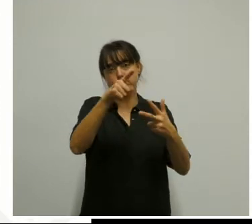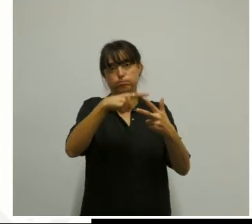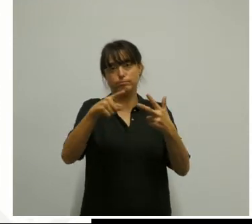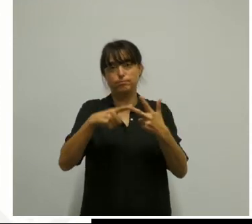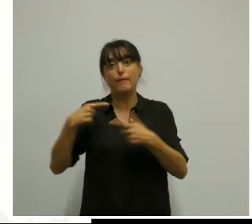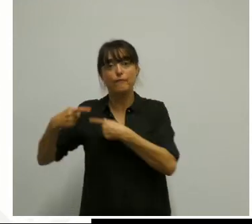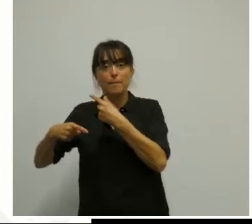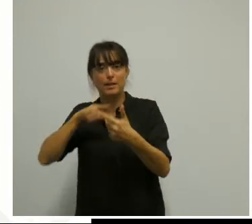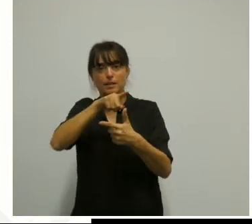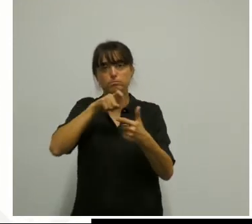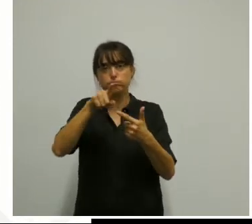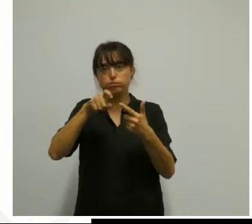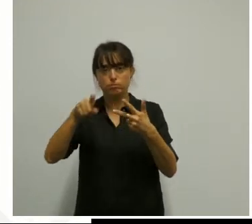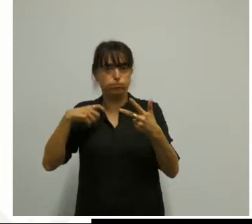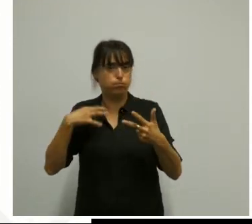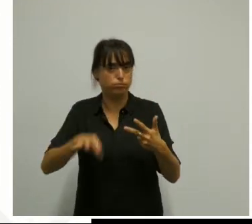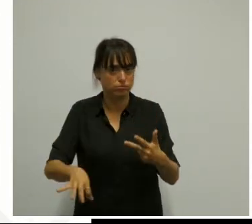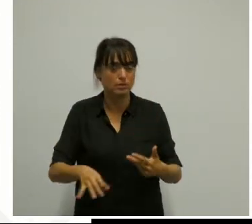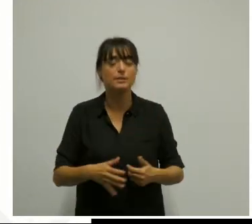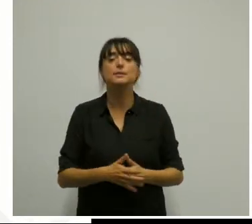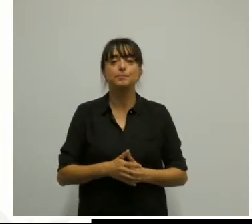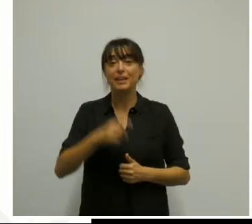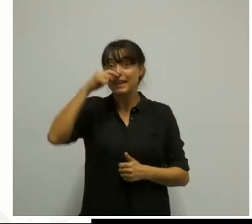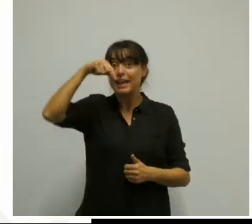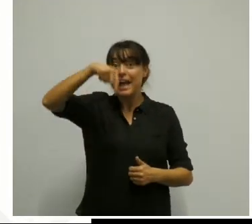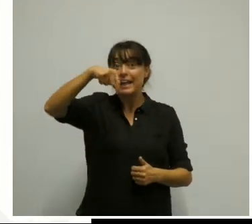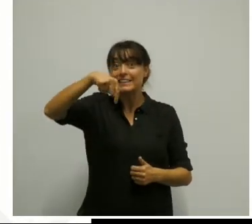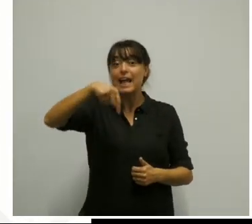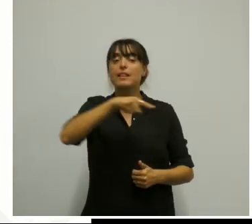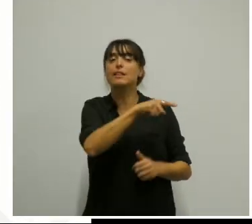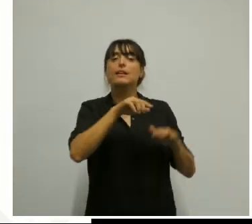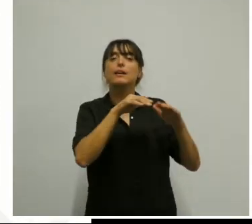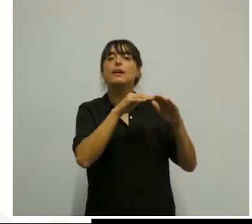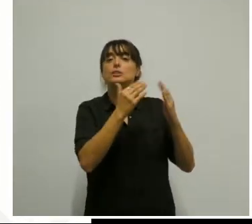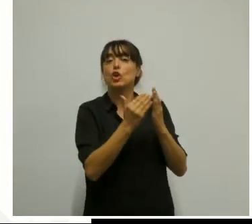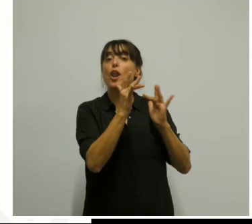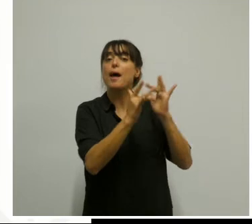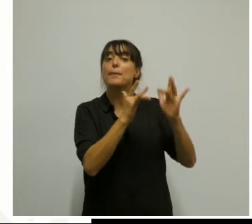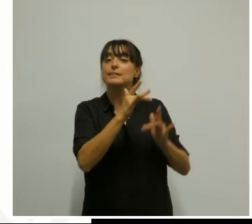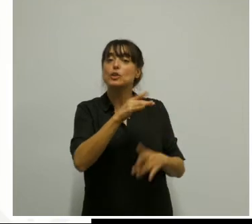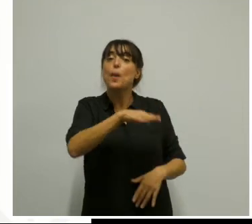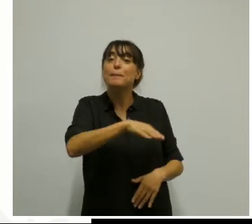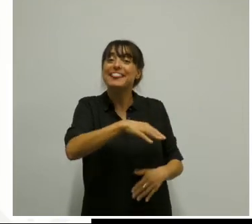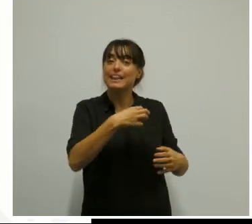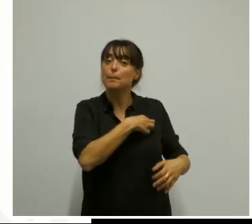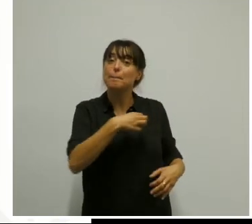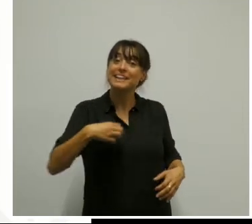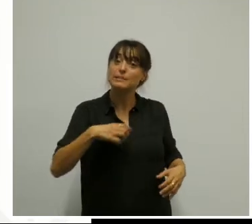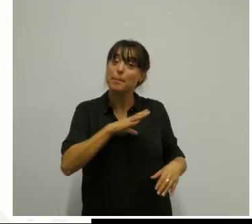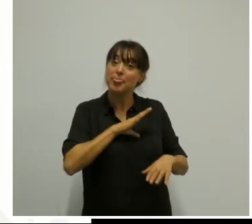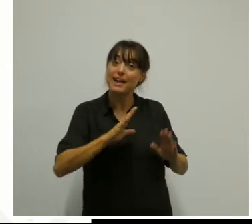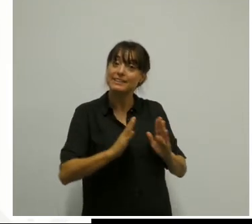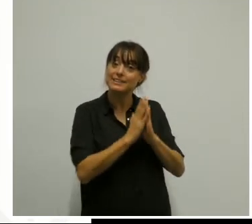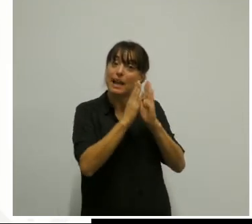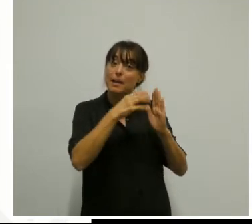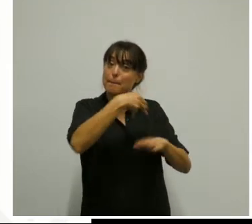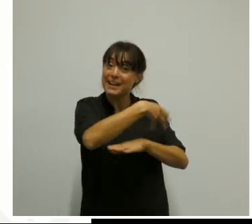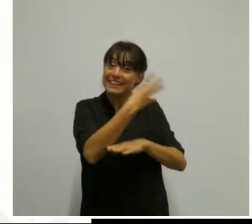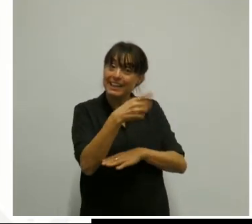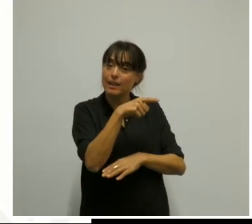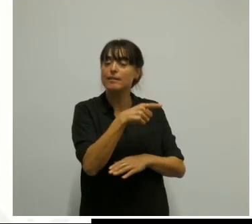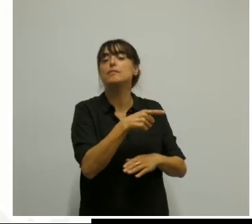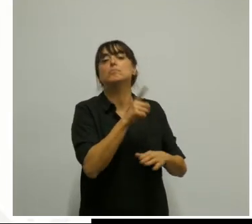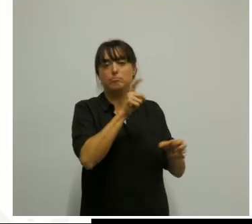les famílies i, com deien, aquest any s'ha afegit el Petit Príncep de Sant Martí, que també es feia a altres escoles d'altres districtes.